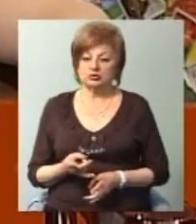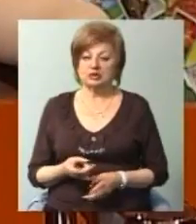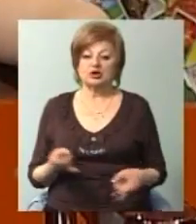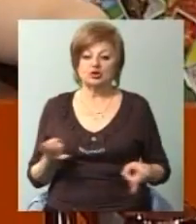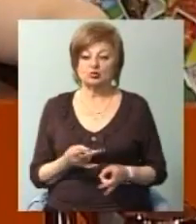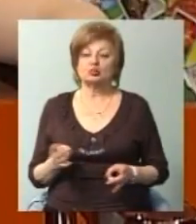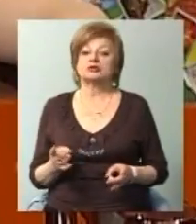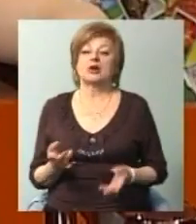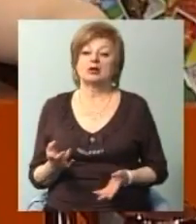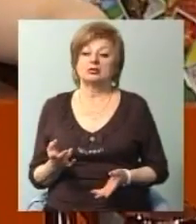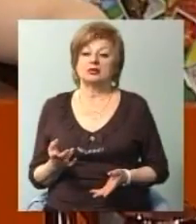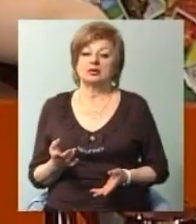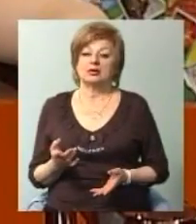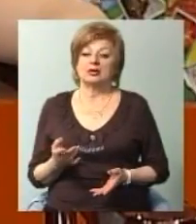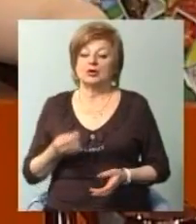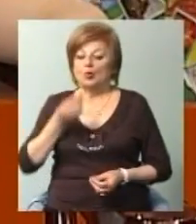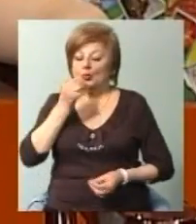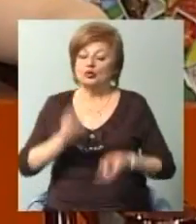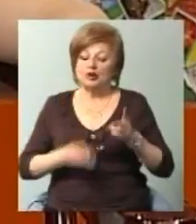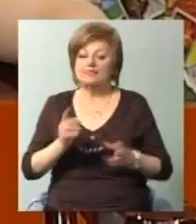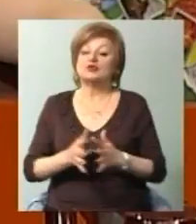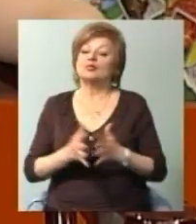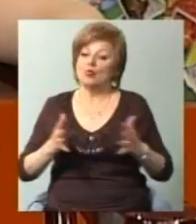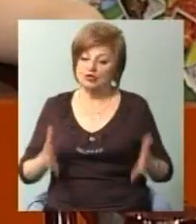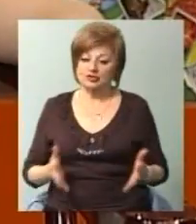Треба більше готувати їжі.